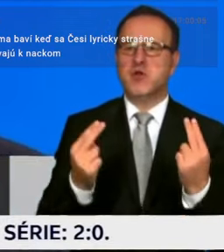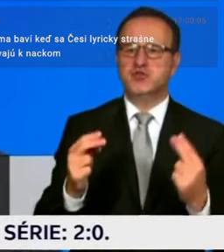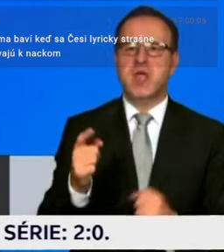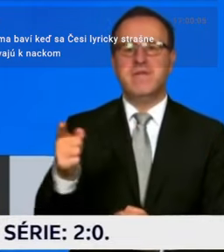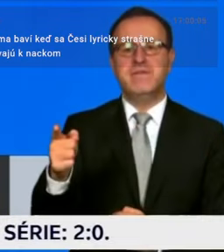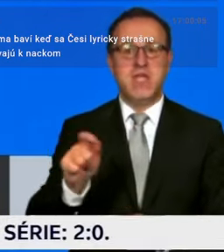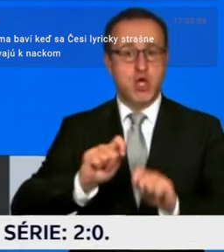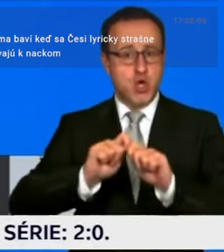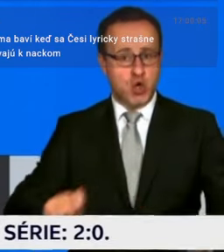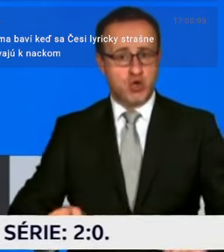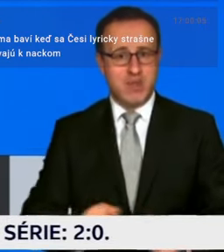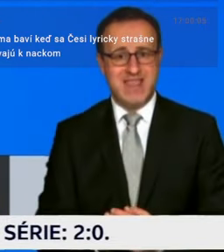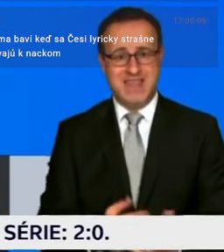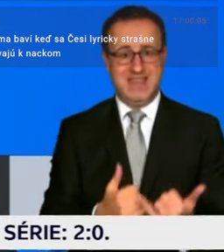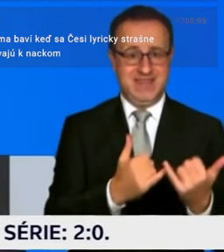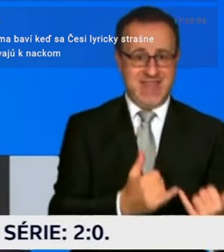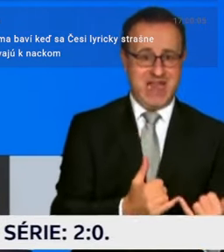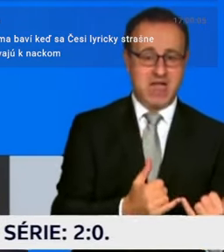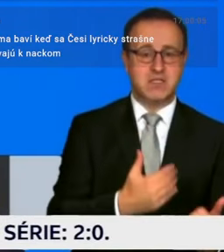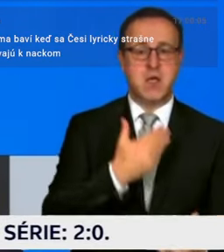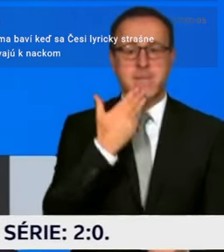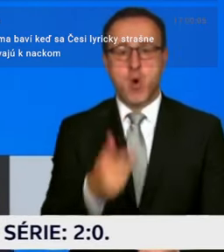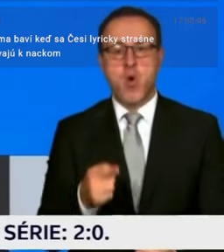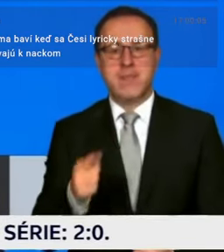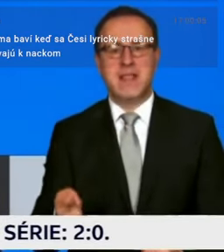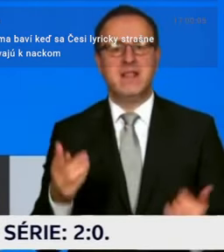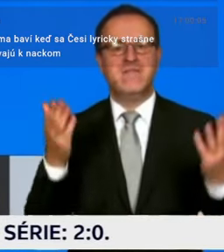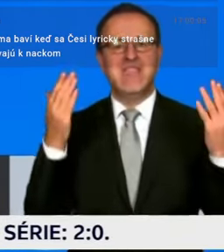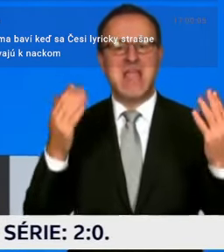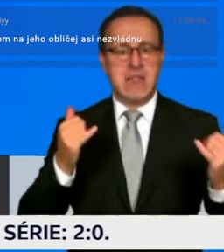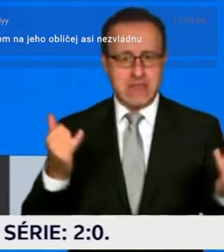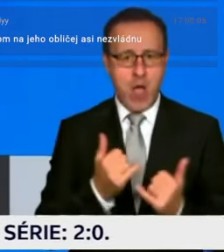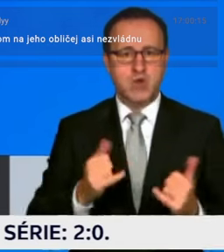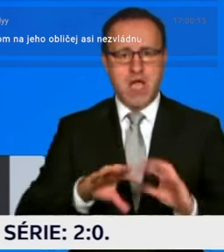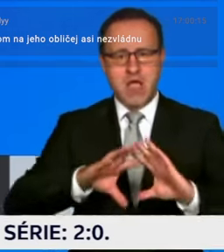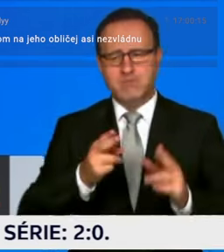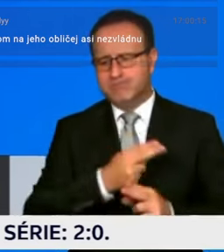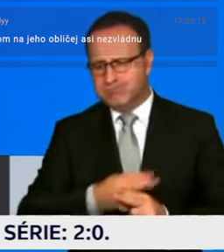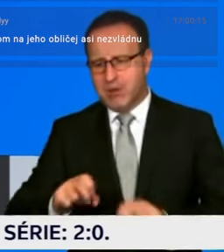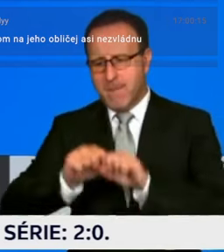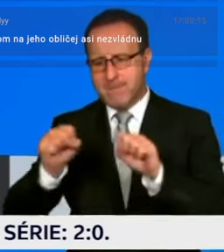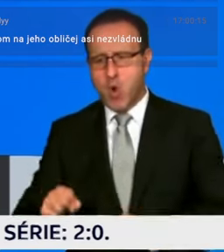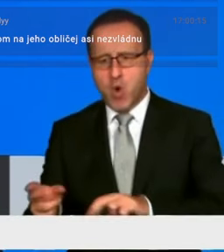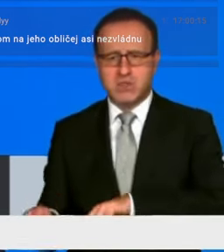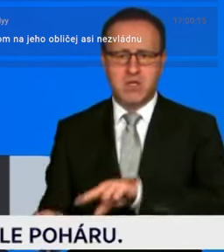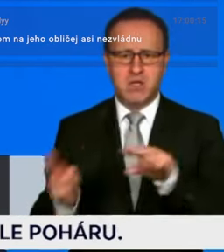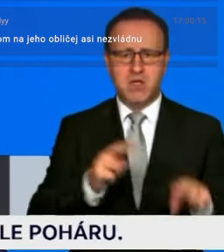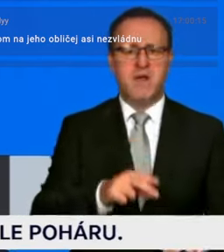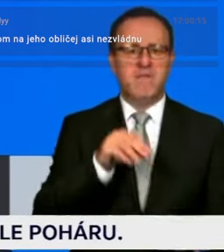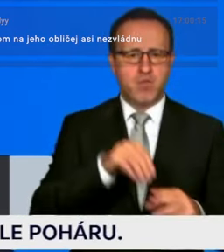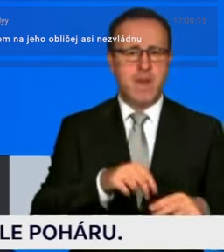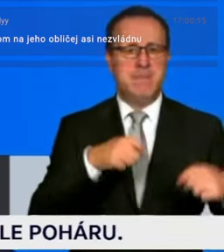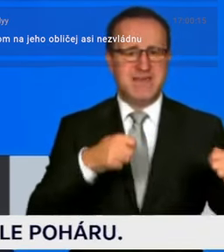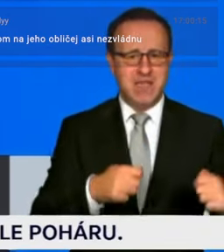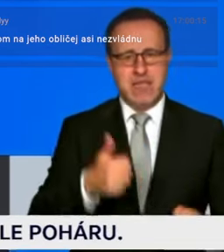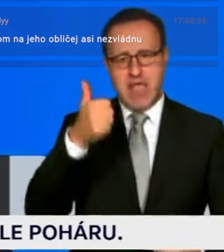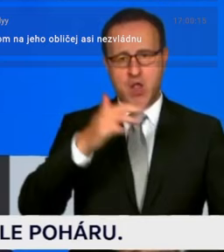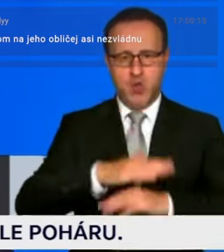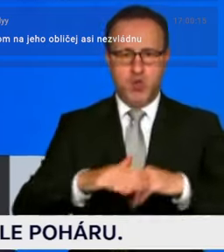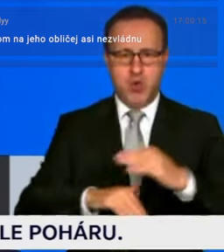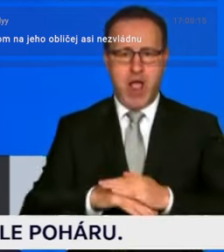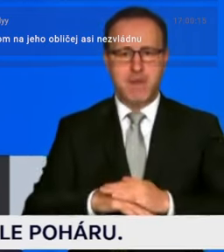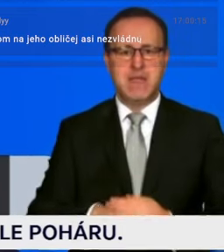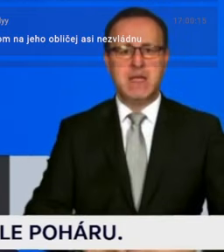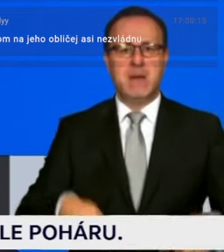rozhodnete či teraz po tomto víkende naozaj prejde celá moc v štáte vrátane hlavy štátu do jedných rúk či v v